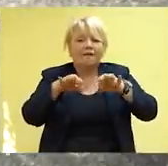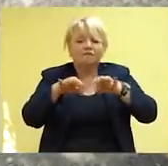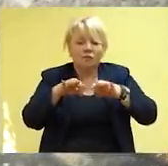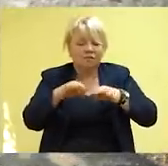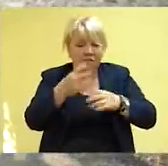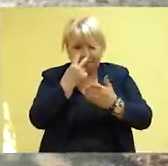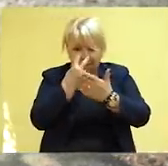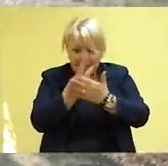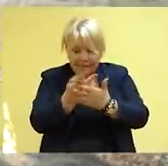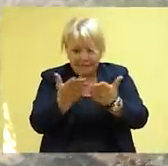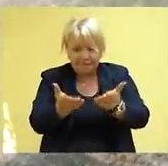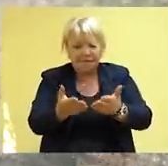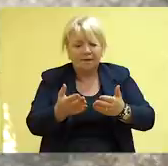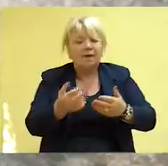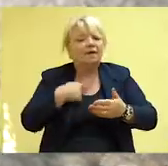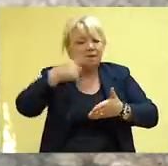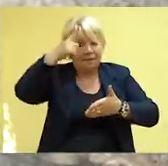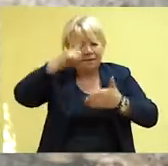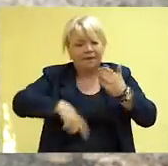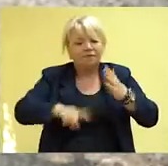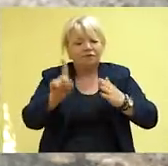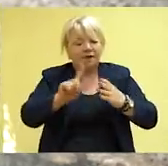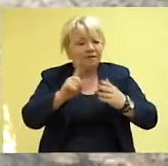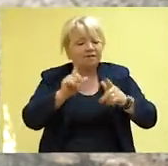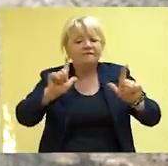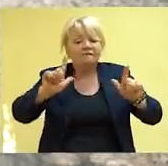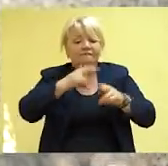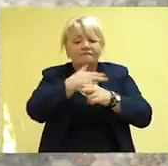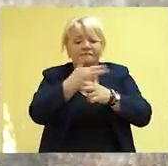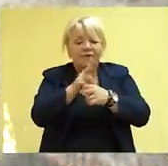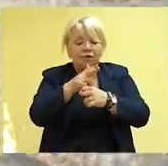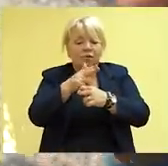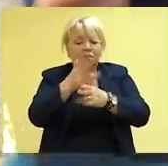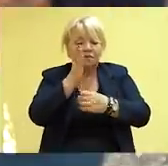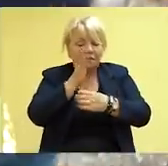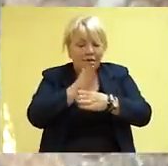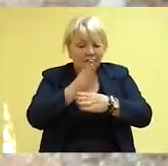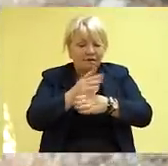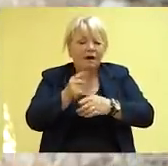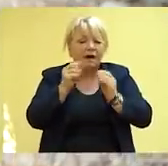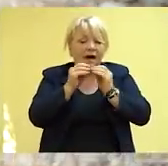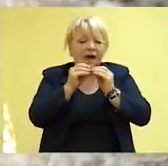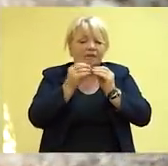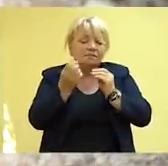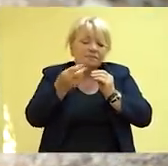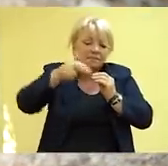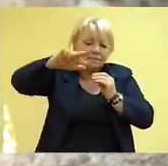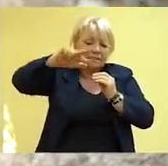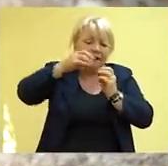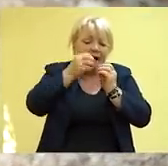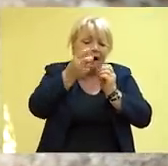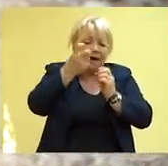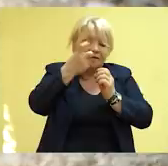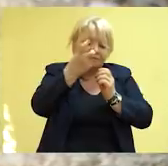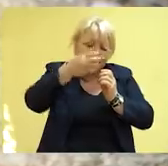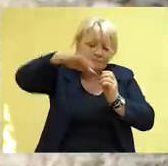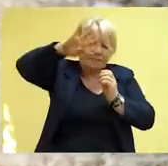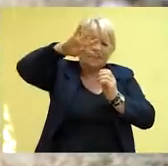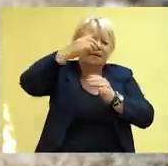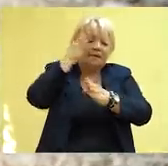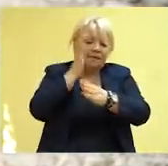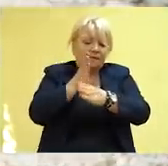ავტომობილი კინახეთ, დამიჯერეთ, რაც ვიდეოებშია, ათმაგად და ასმაგად მეტად ძალიან მაგარ